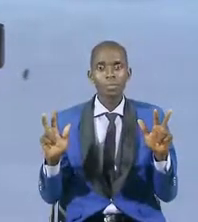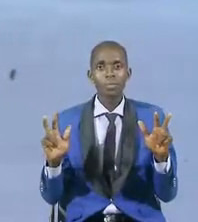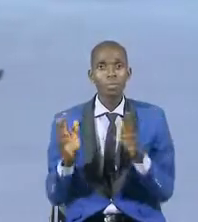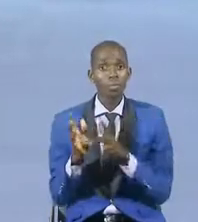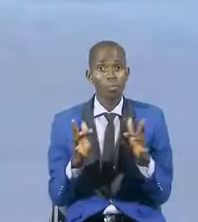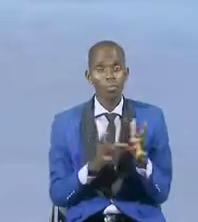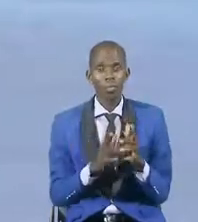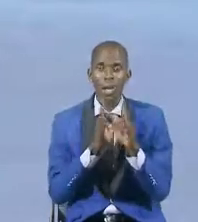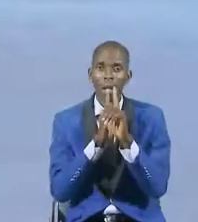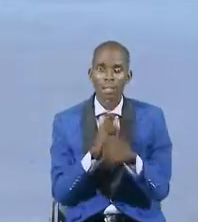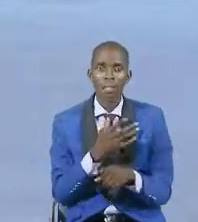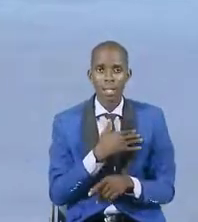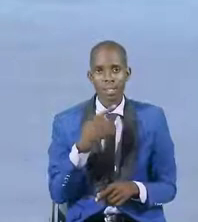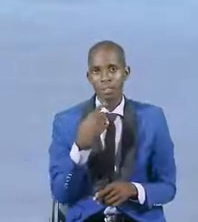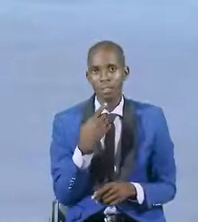Jean 3,